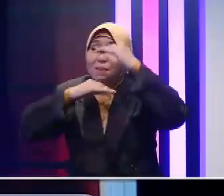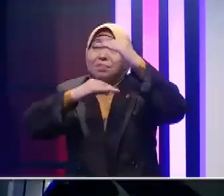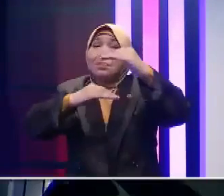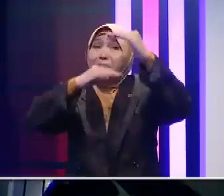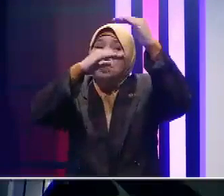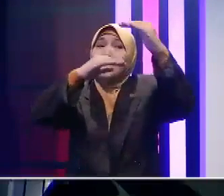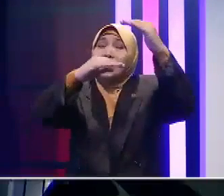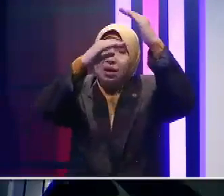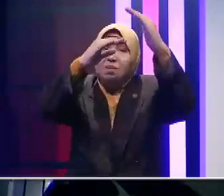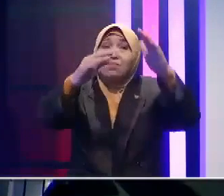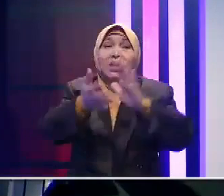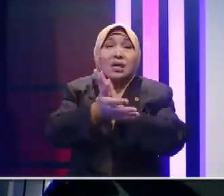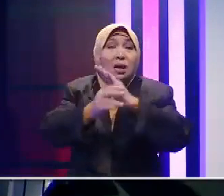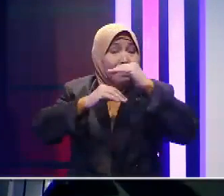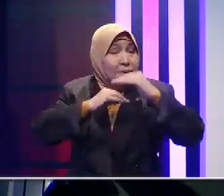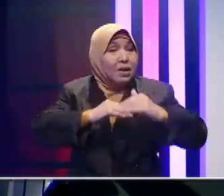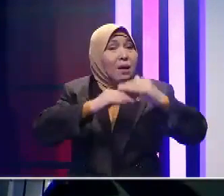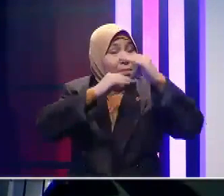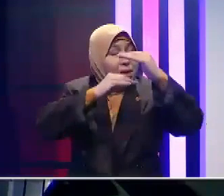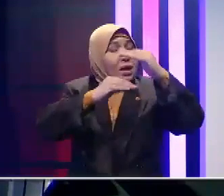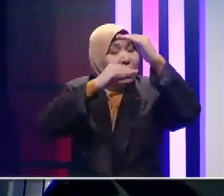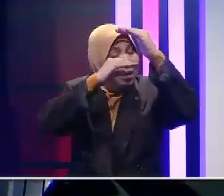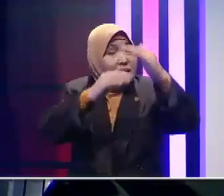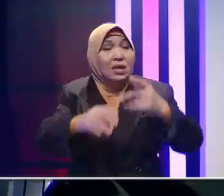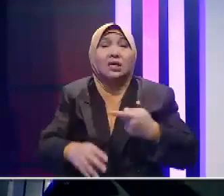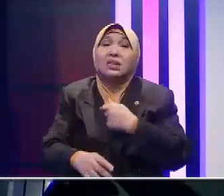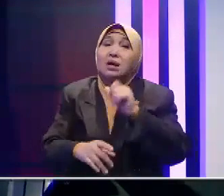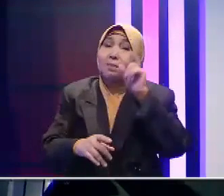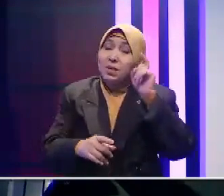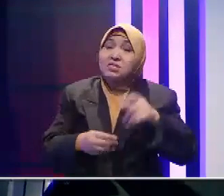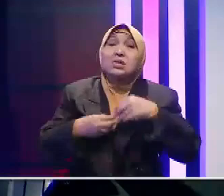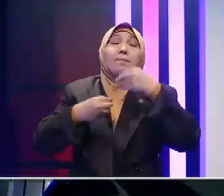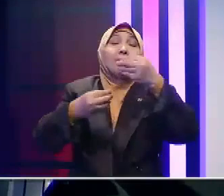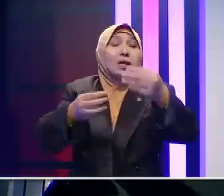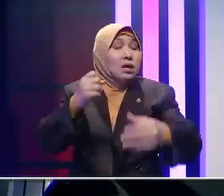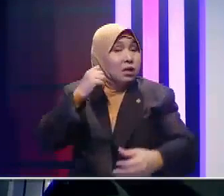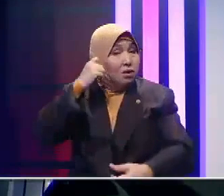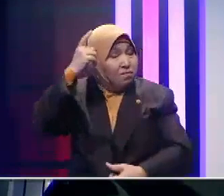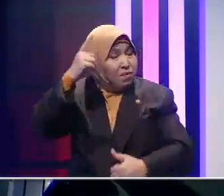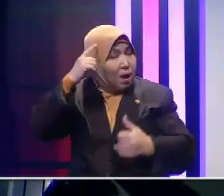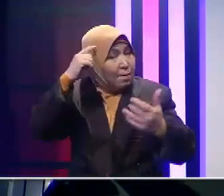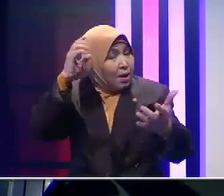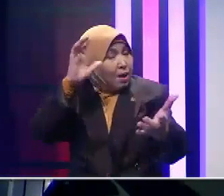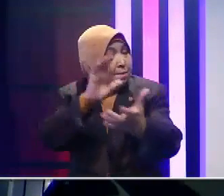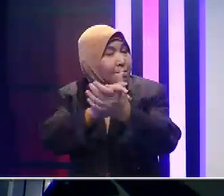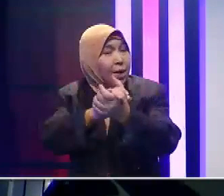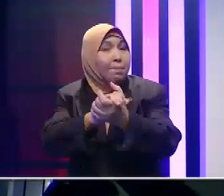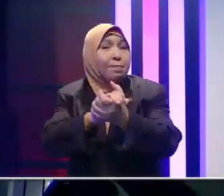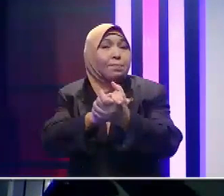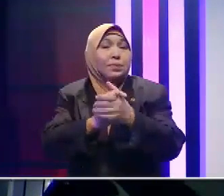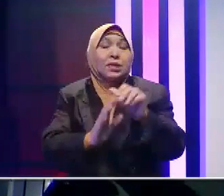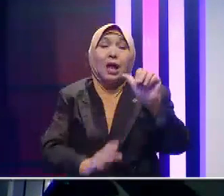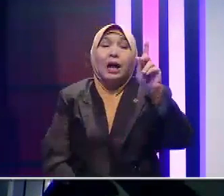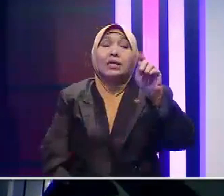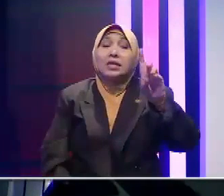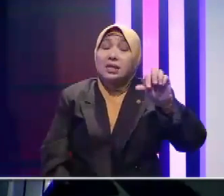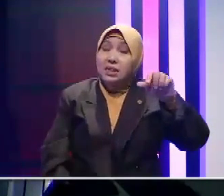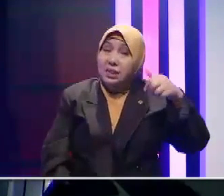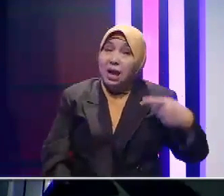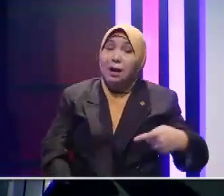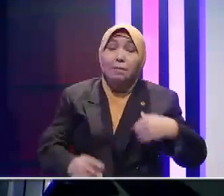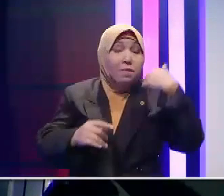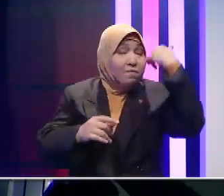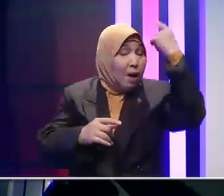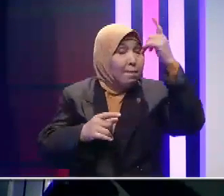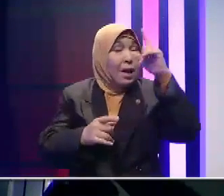Jadi peringkat-peringkatnya ialah kita kena beri kefahaman akidah dulu pada mereka. Masya-Allah. Kan? Akidah. Kefahaman